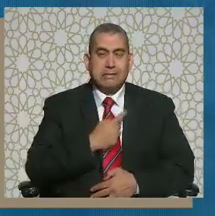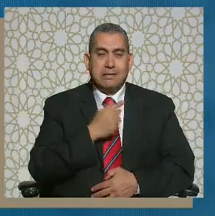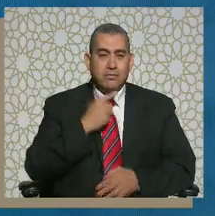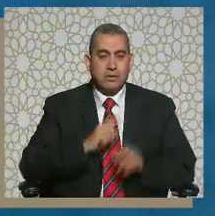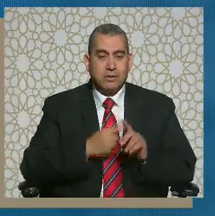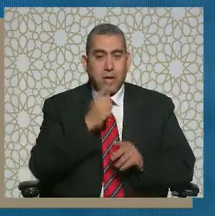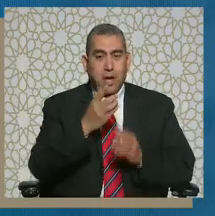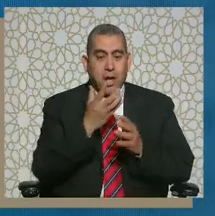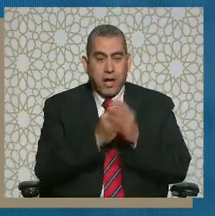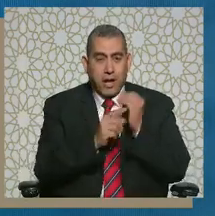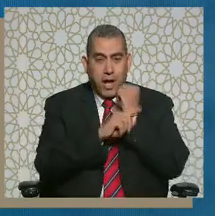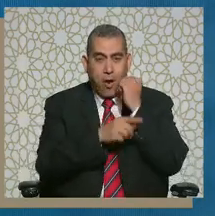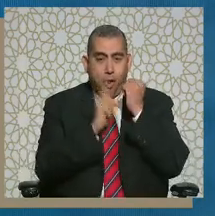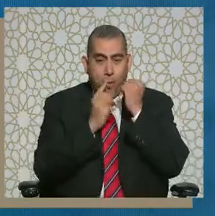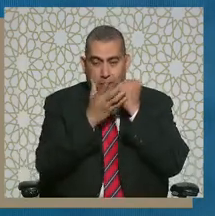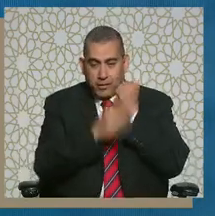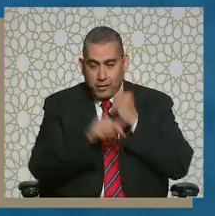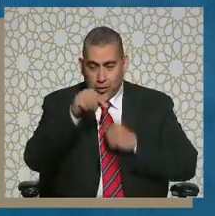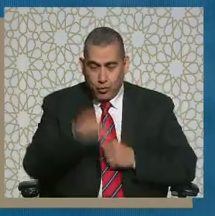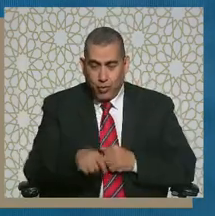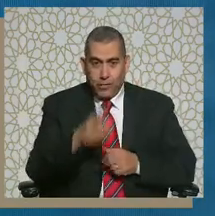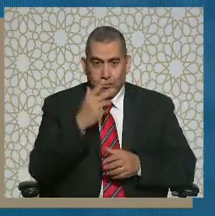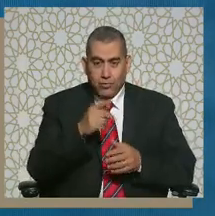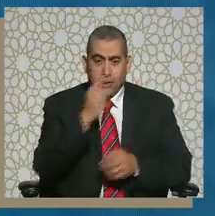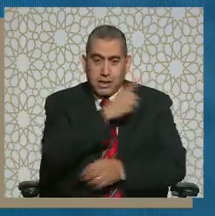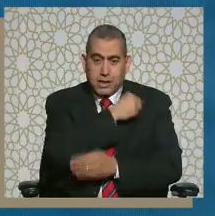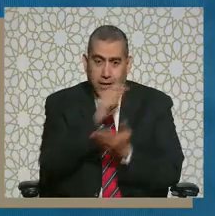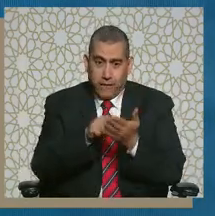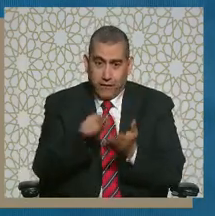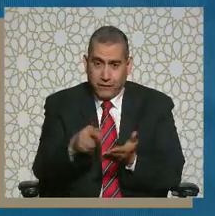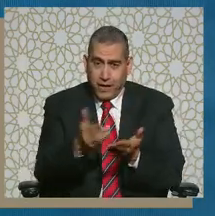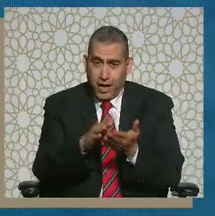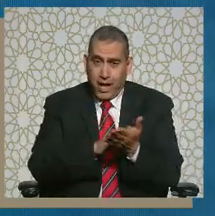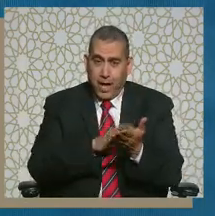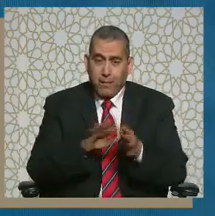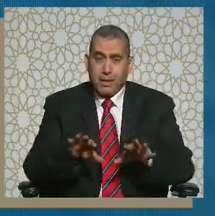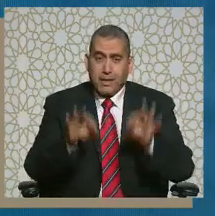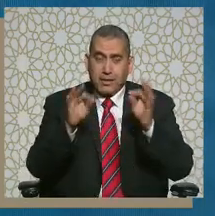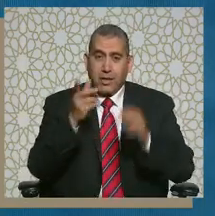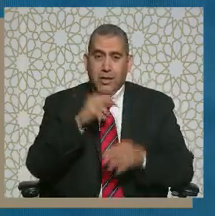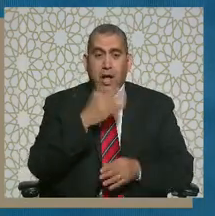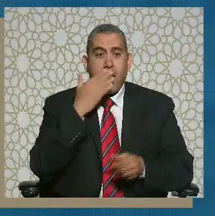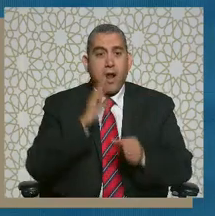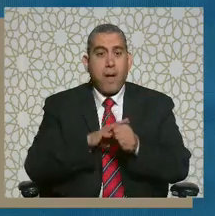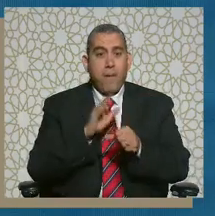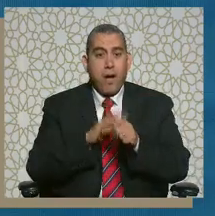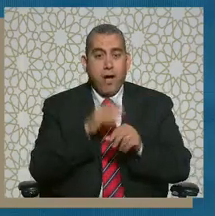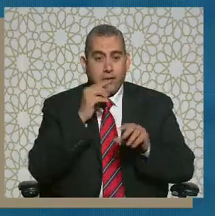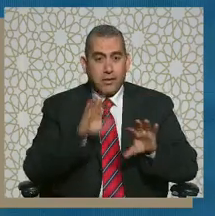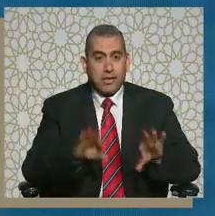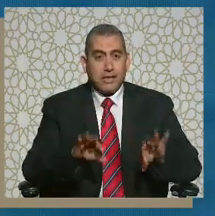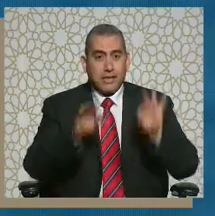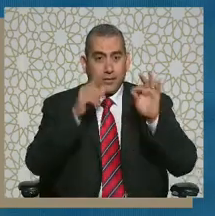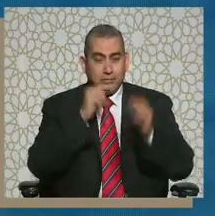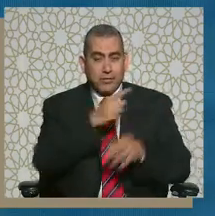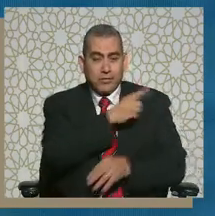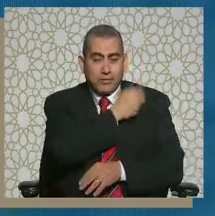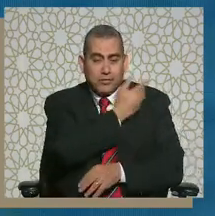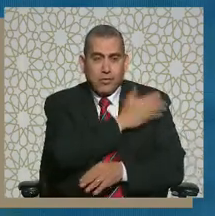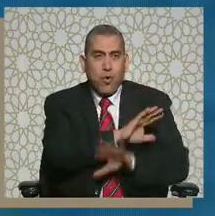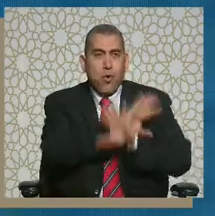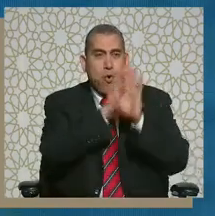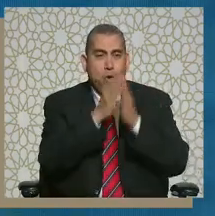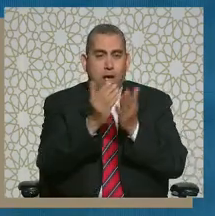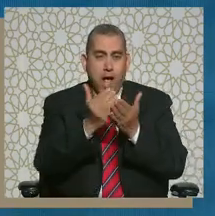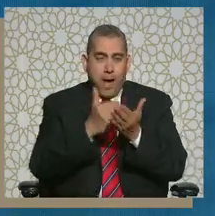امك مش بيكون عندك صحيفه سيئات وفي الميلاد الرمضاني ربنا سبحانه تعالى بيمح وتقدم من ذنبك